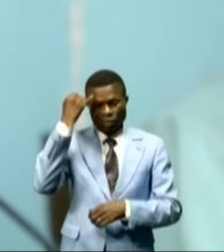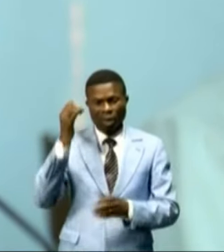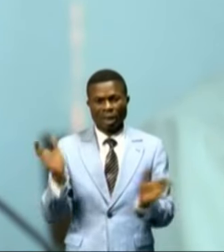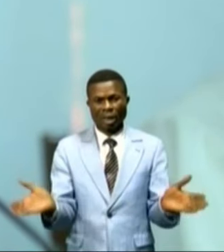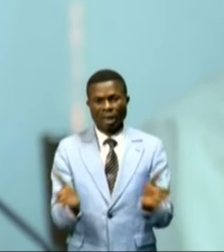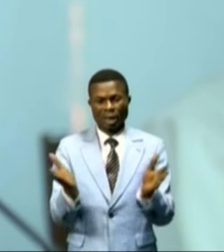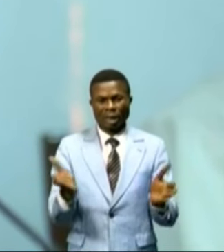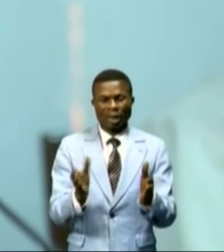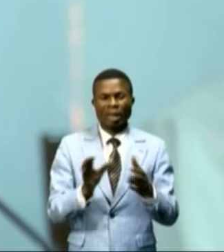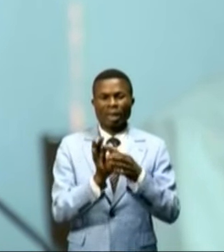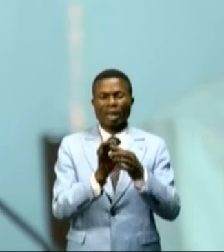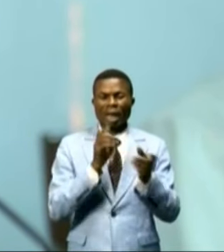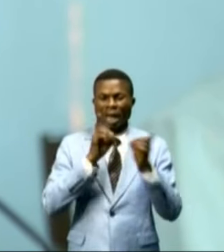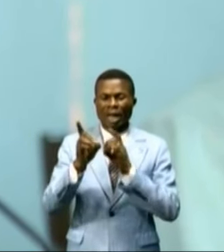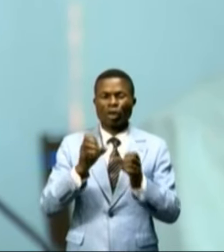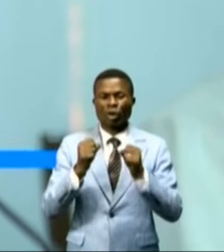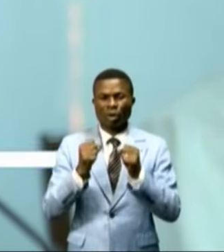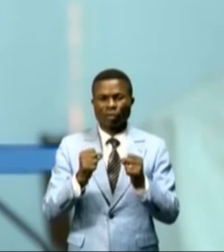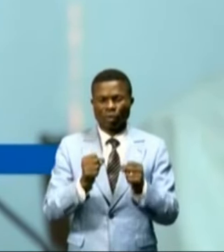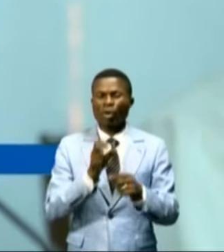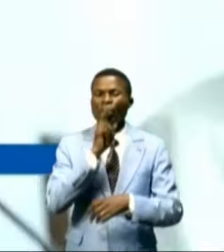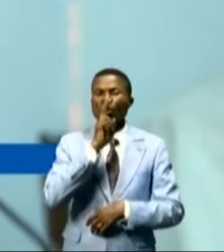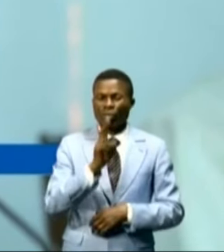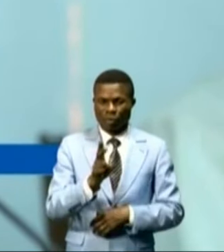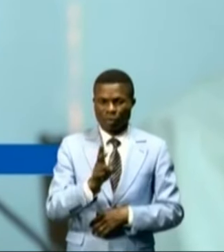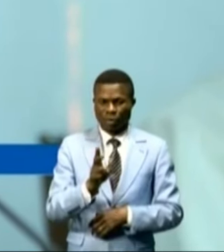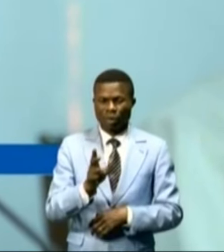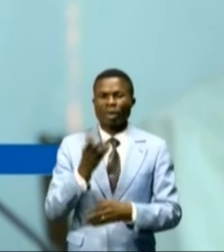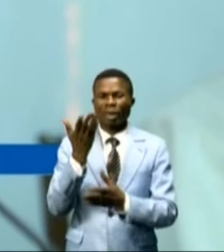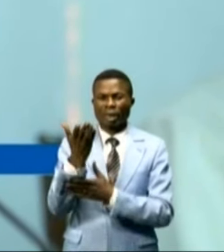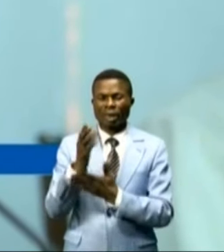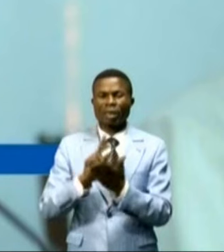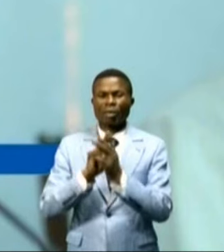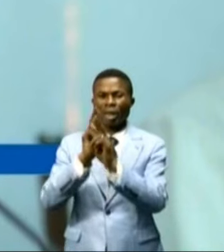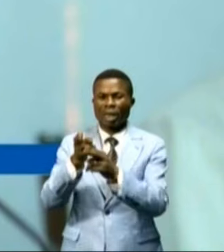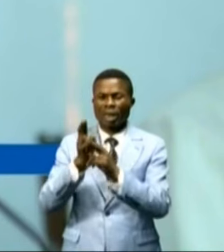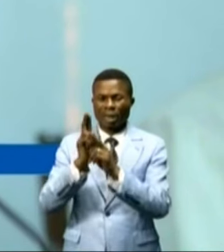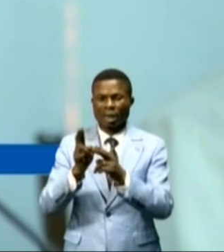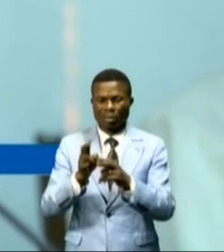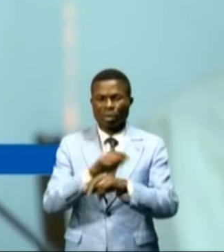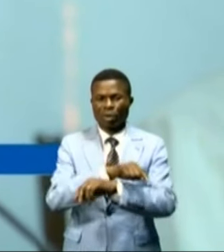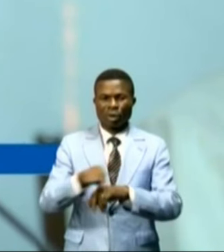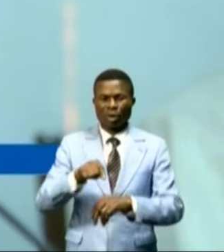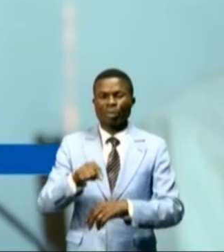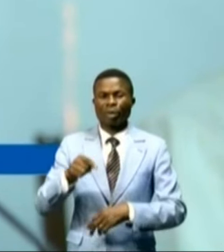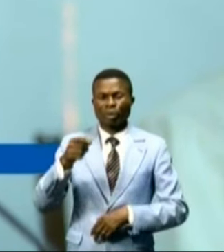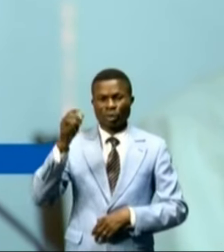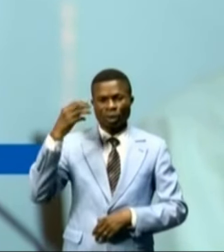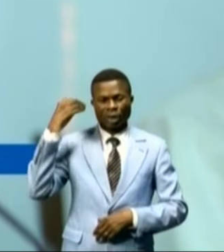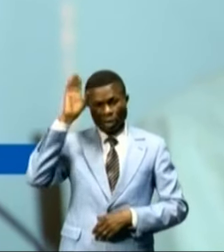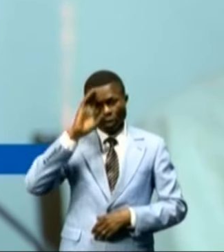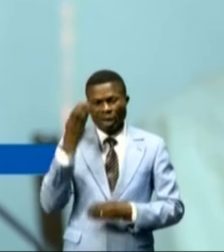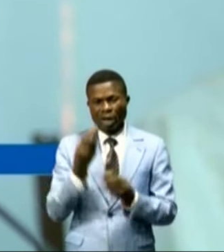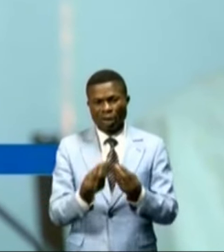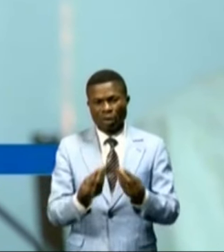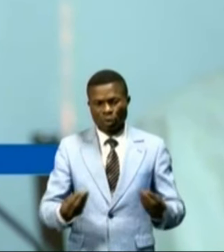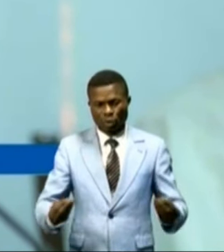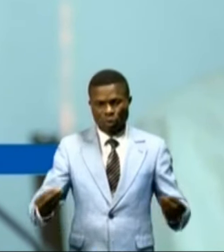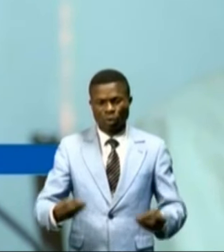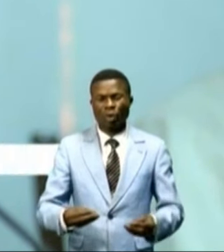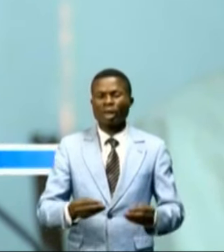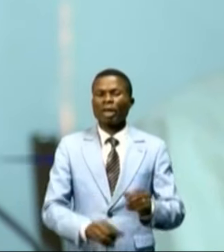et d'entretenir un dialogue franc et une attitude constructive dans les rapports de notre mère l'Église avec les institutions, en cherchant notamment à